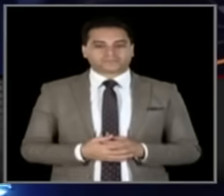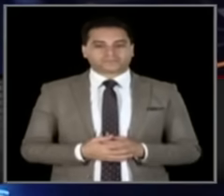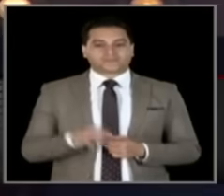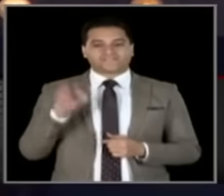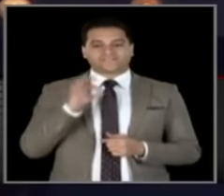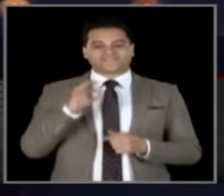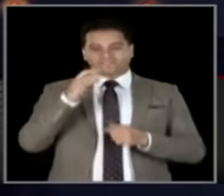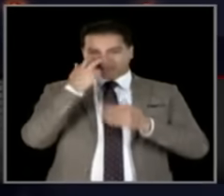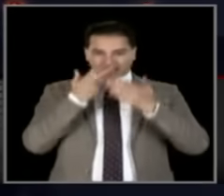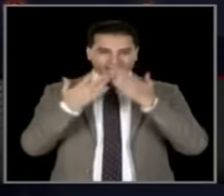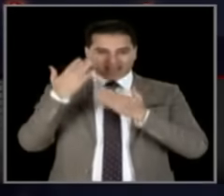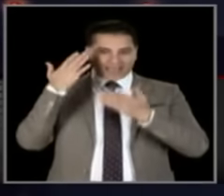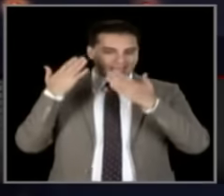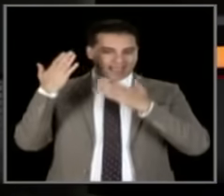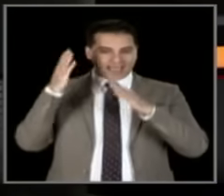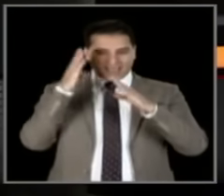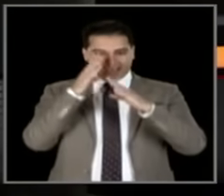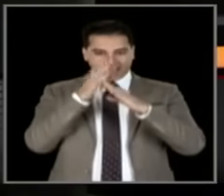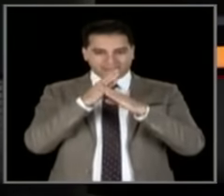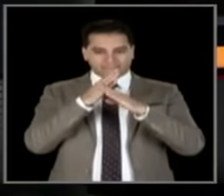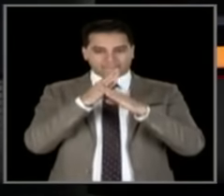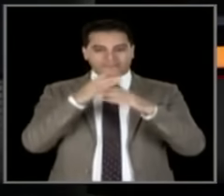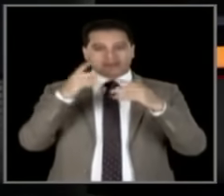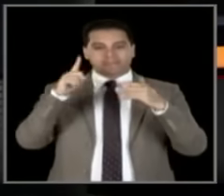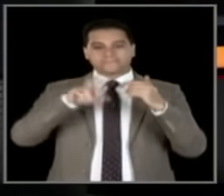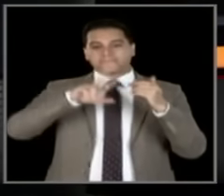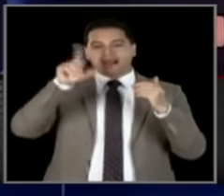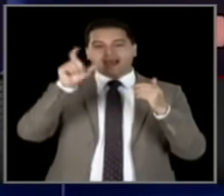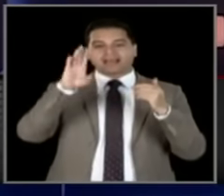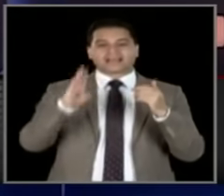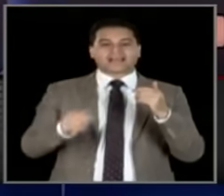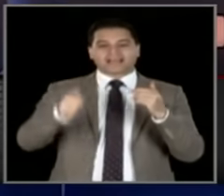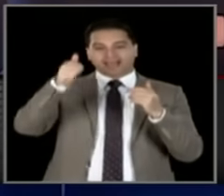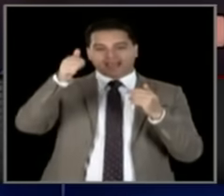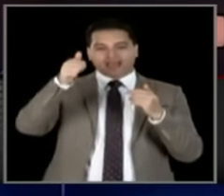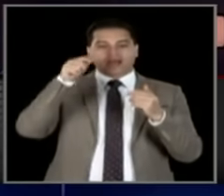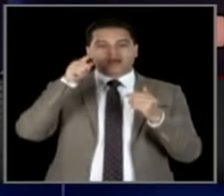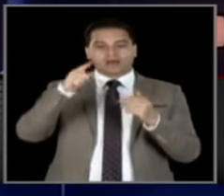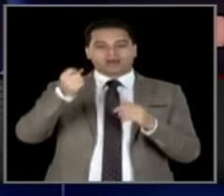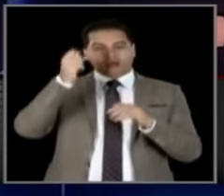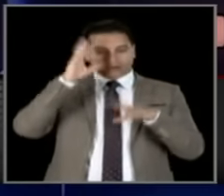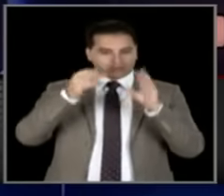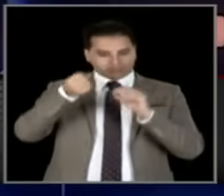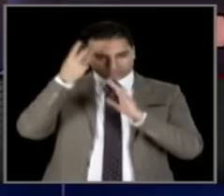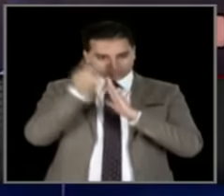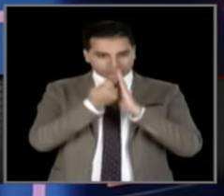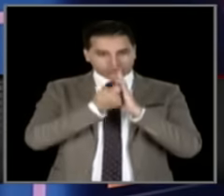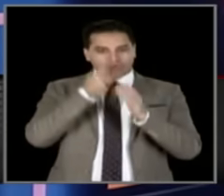في غياب بلانكا هي رواية الأديب إسباني، فمن هو؟